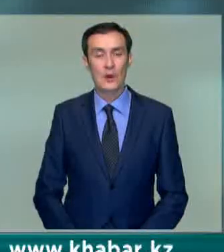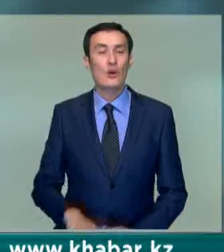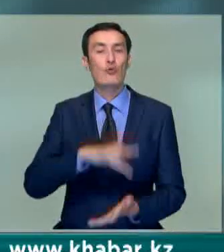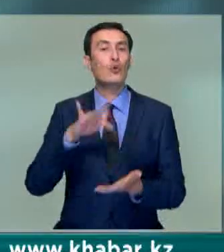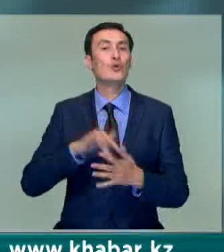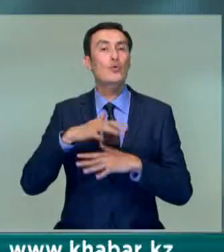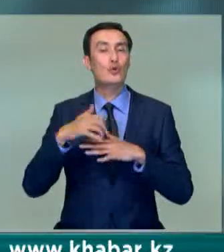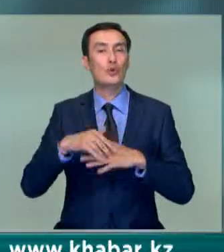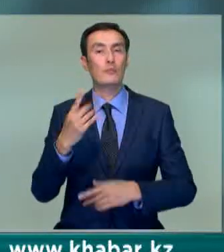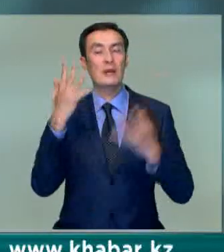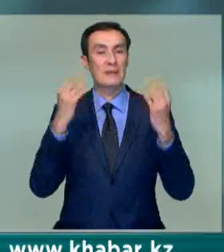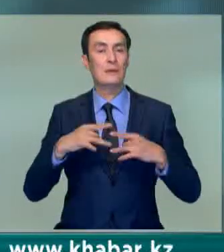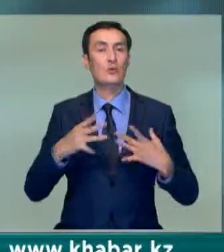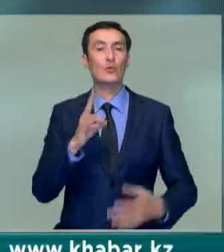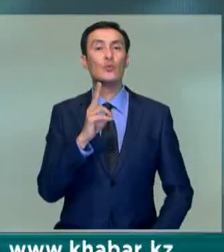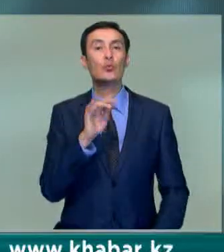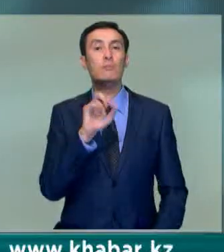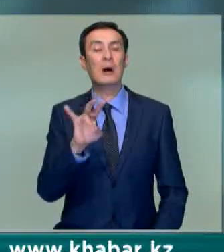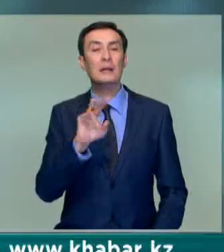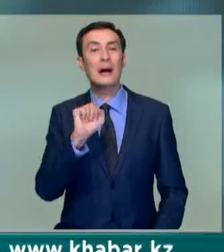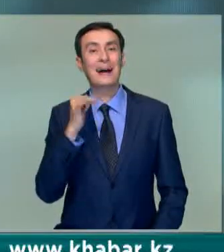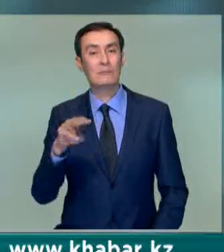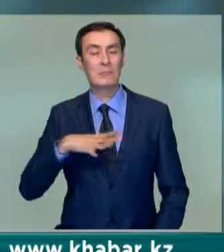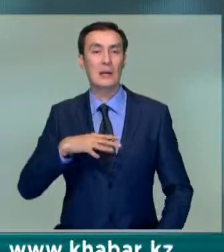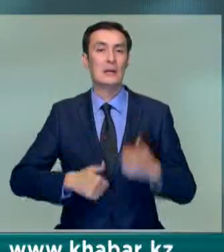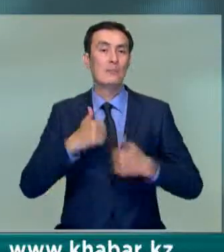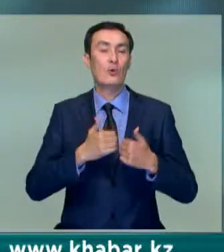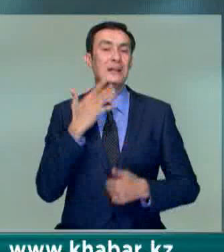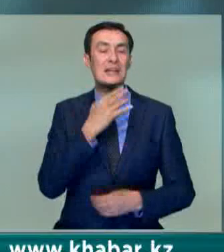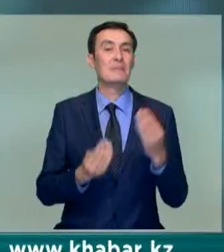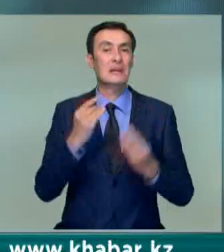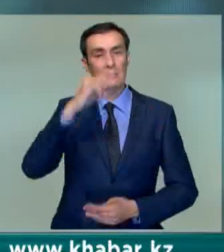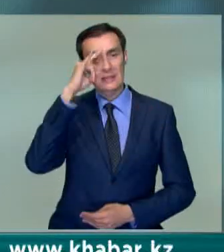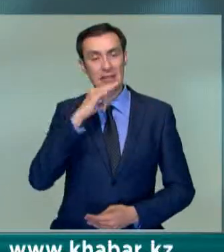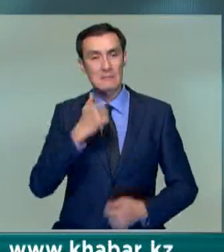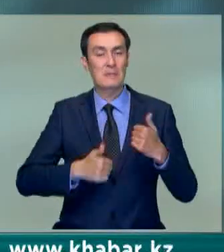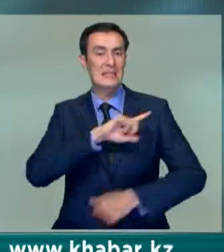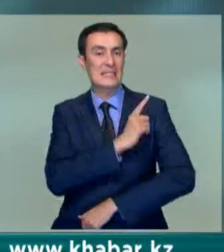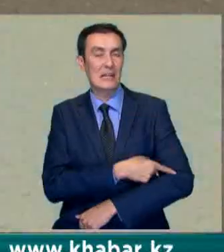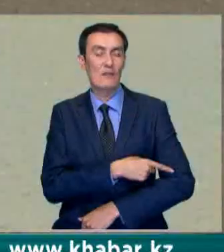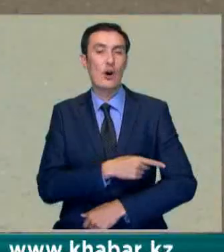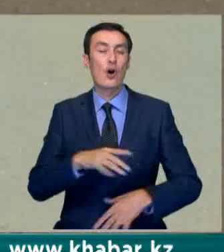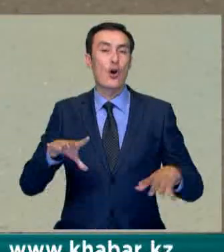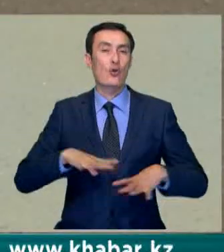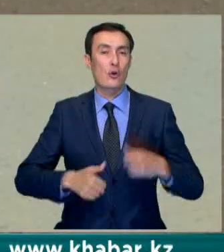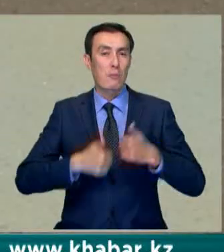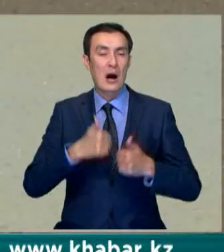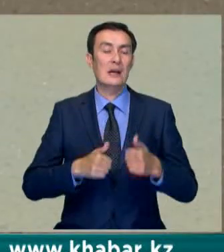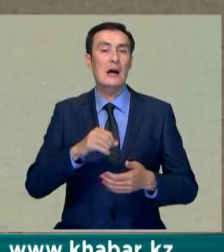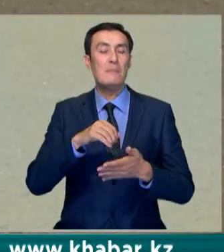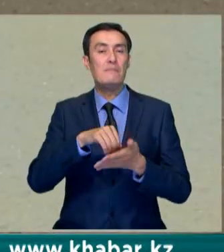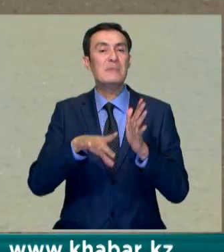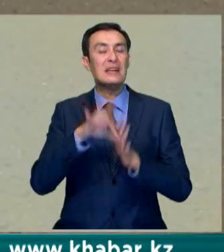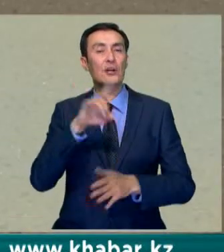В Кокшетау в первый день праздника Курбан-Айт прошли состязания по национальным играм. Помериться силами в кокпаре, а также определить